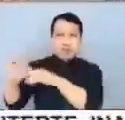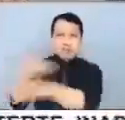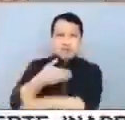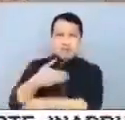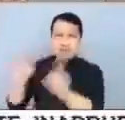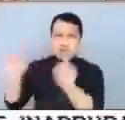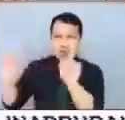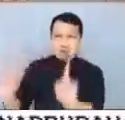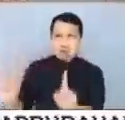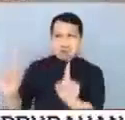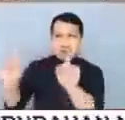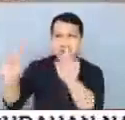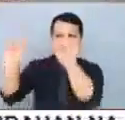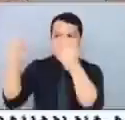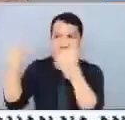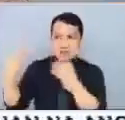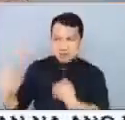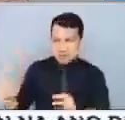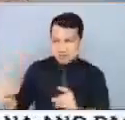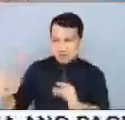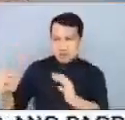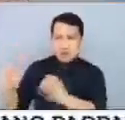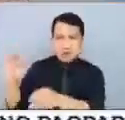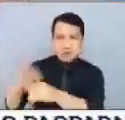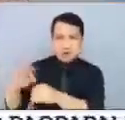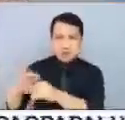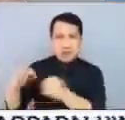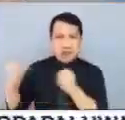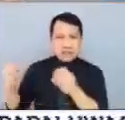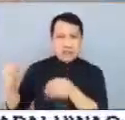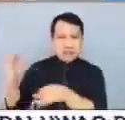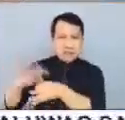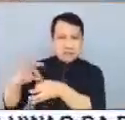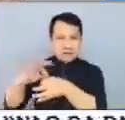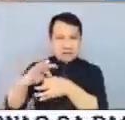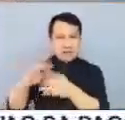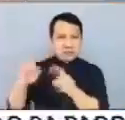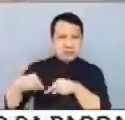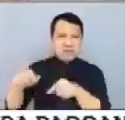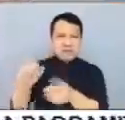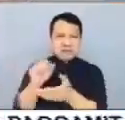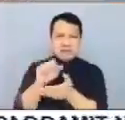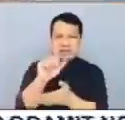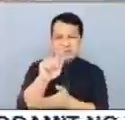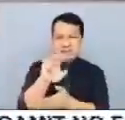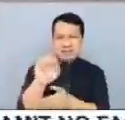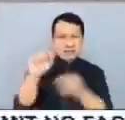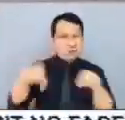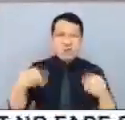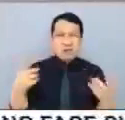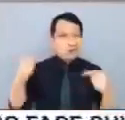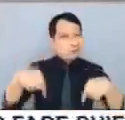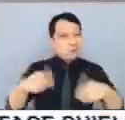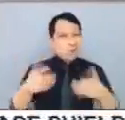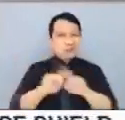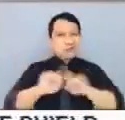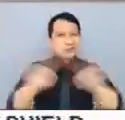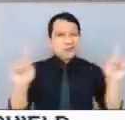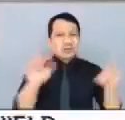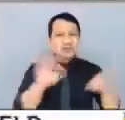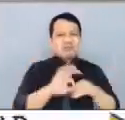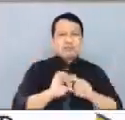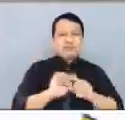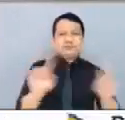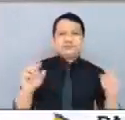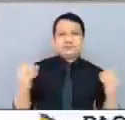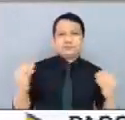apat. Sa last election natin, four of them dumating sa election day na pwedeng manalo. Si President Duterte na